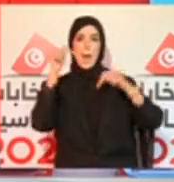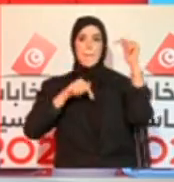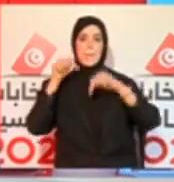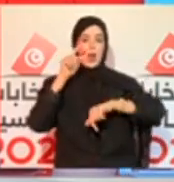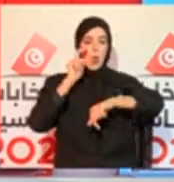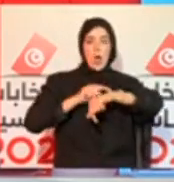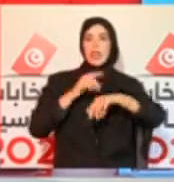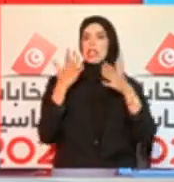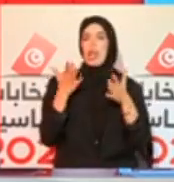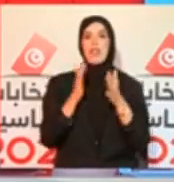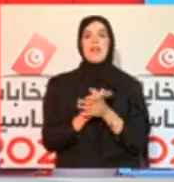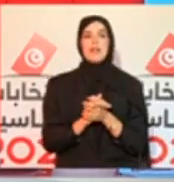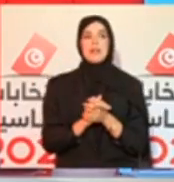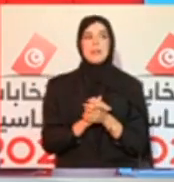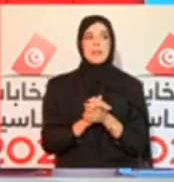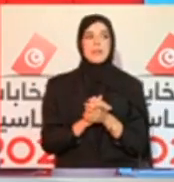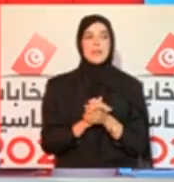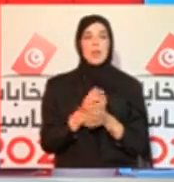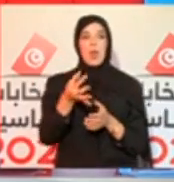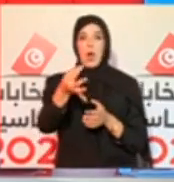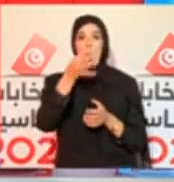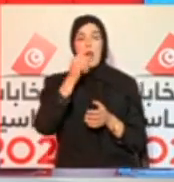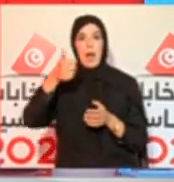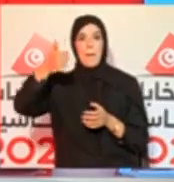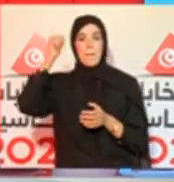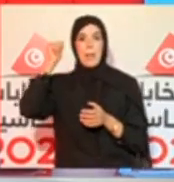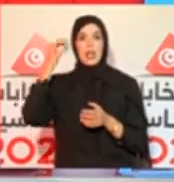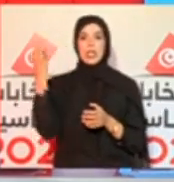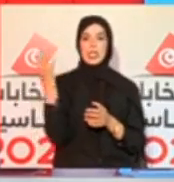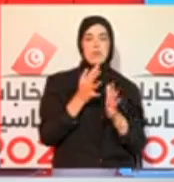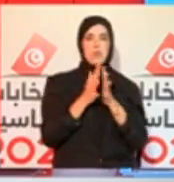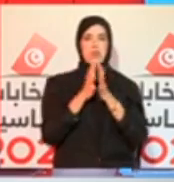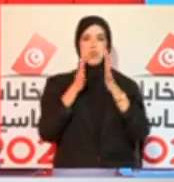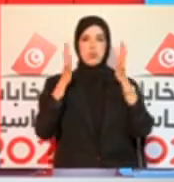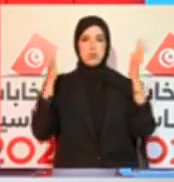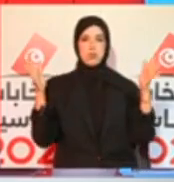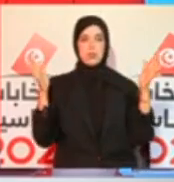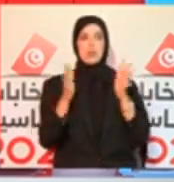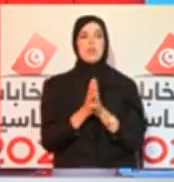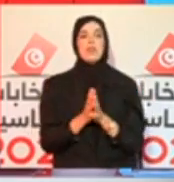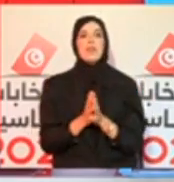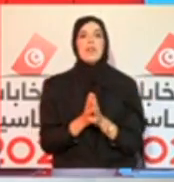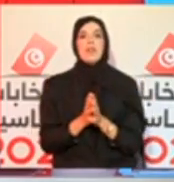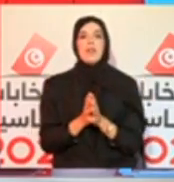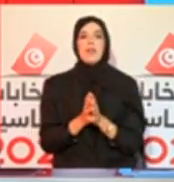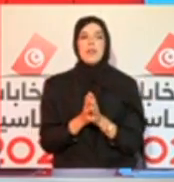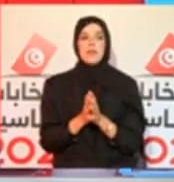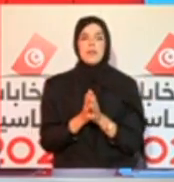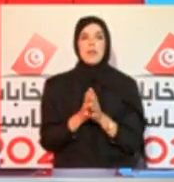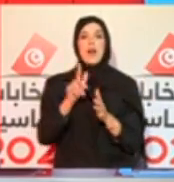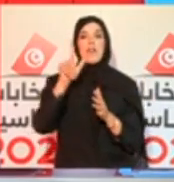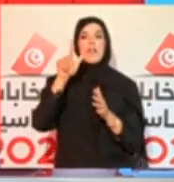هذه الساعه ماما قلت امبارح نسبه كبيره ياسر معنتها